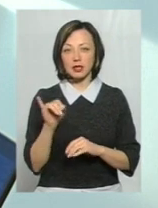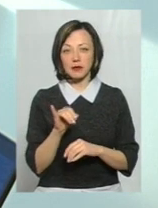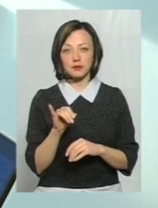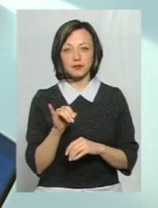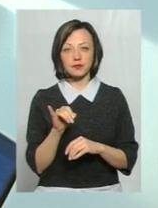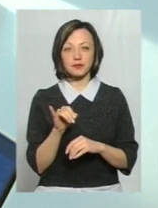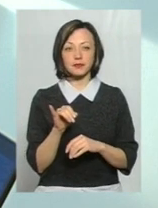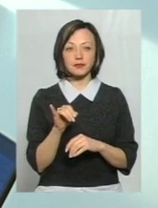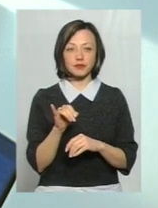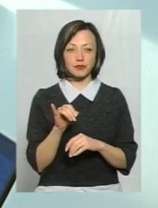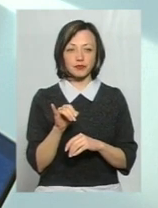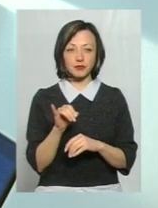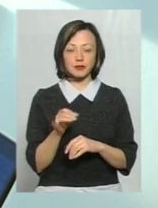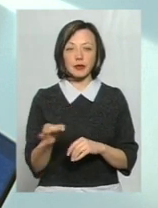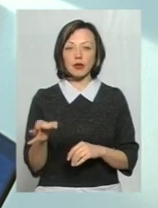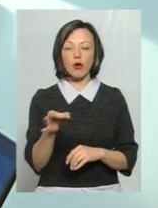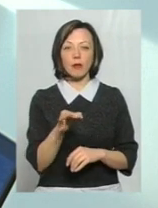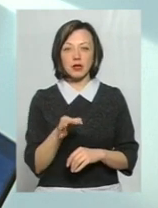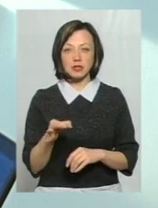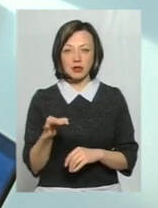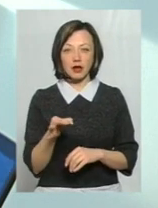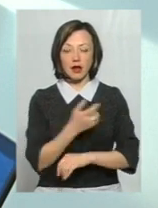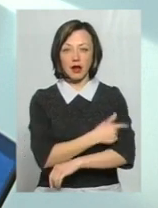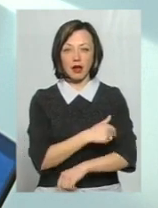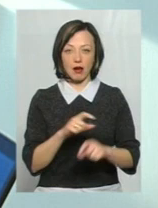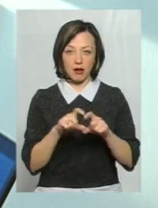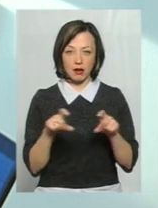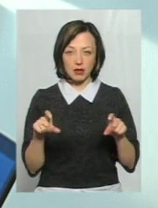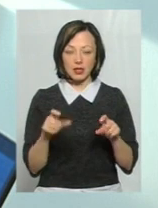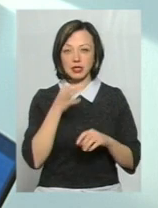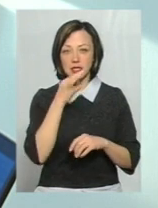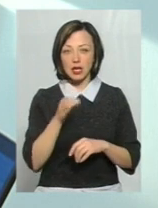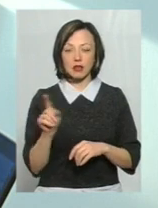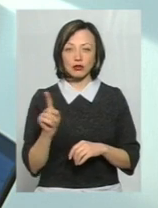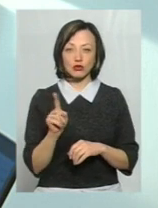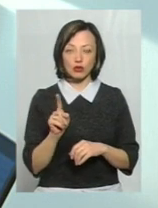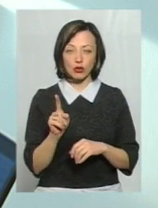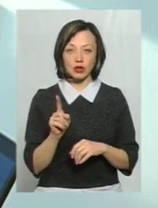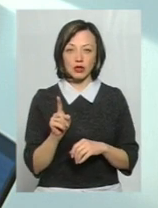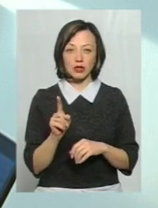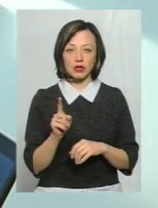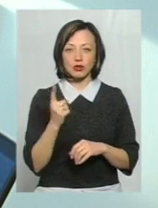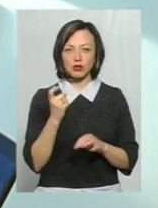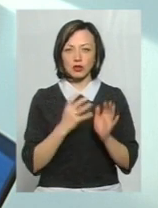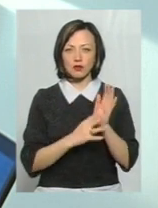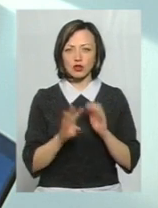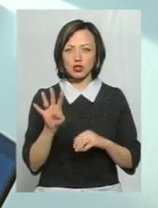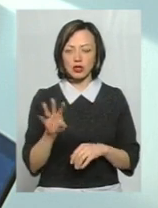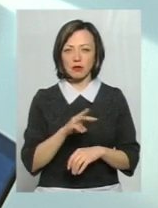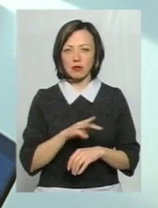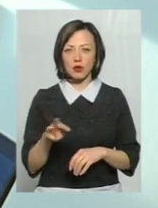не залишилася в стороні і обласна наша лікарня. Сказати, що цифра 194